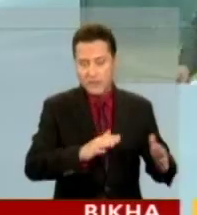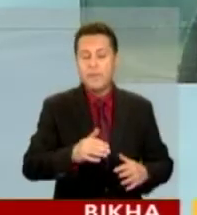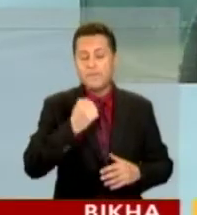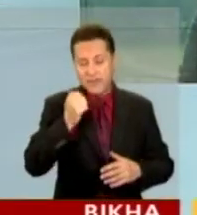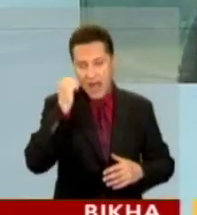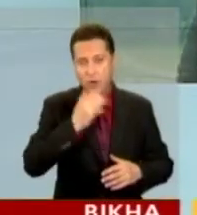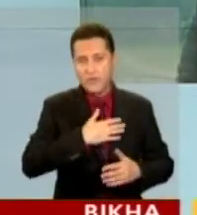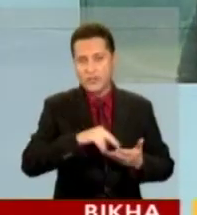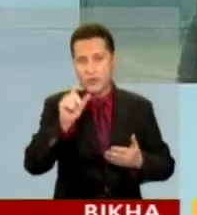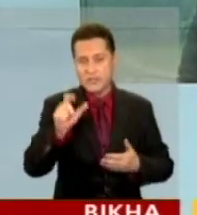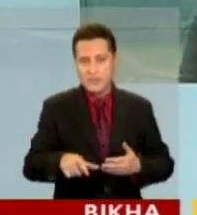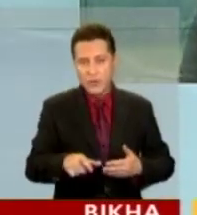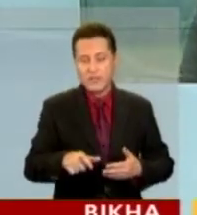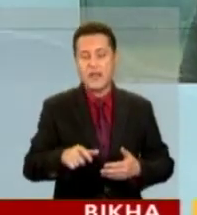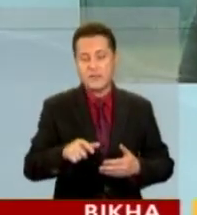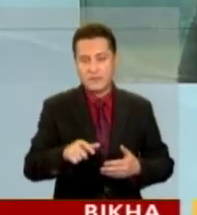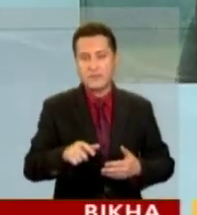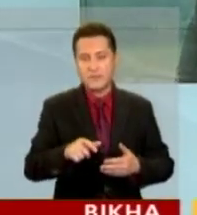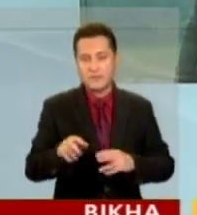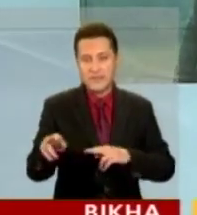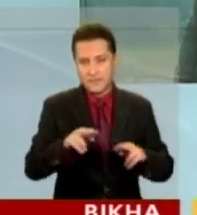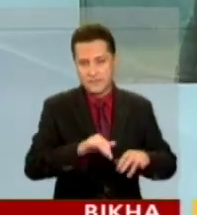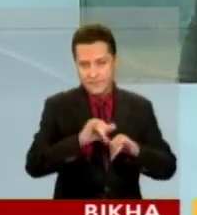Сергій, дякую. Це був Сергій Стеценко, який стежить за розвитком подій на сході України.